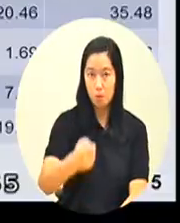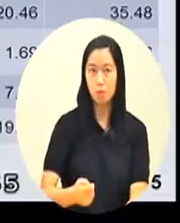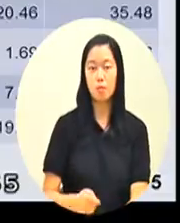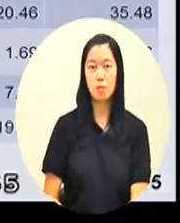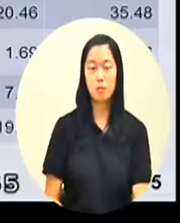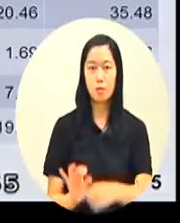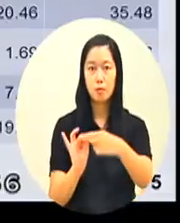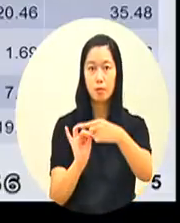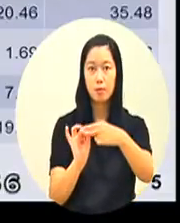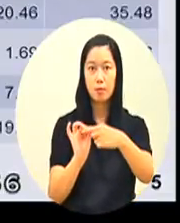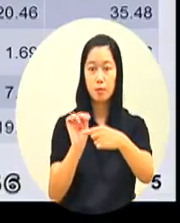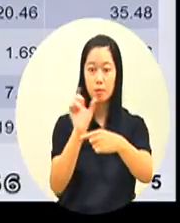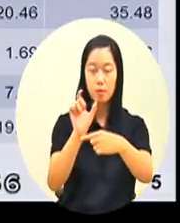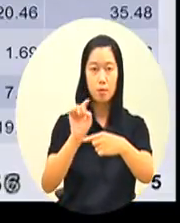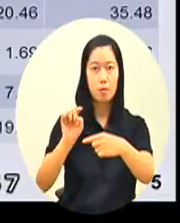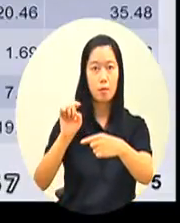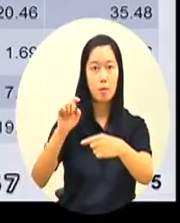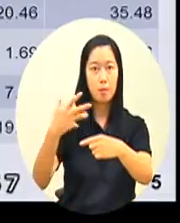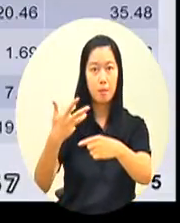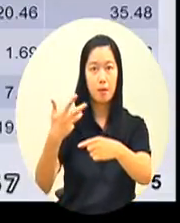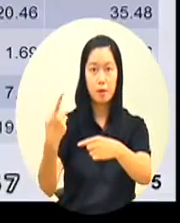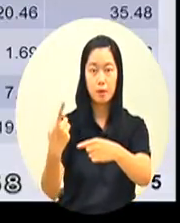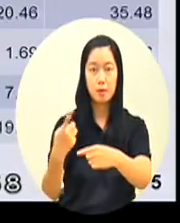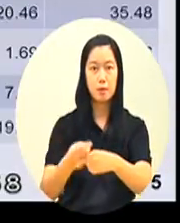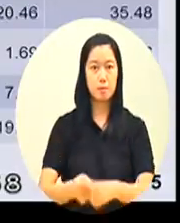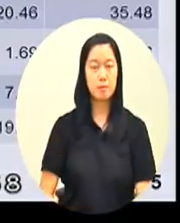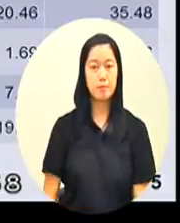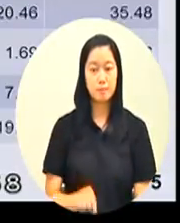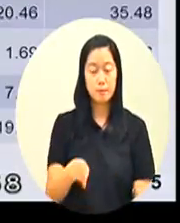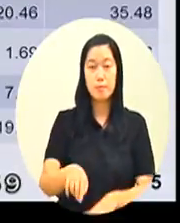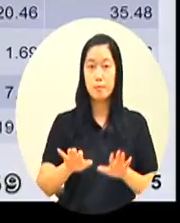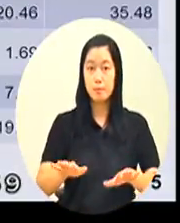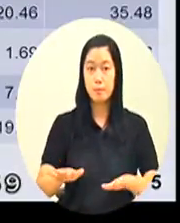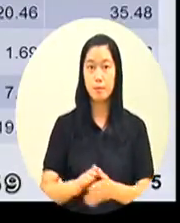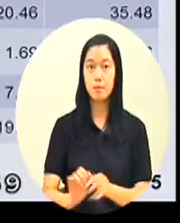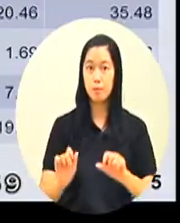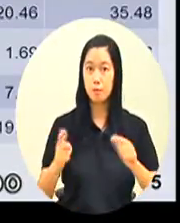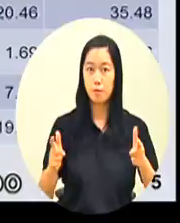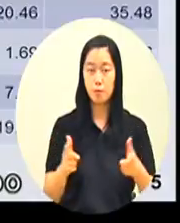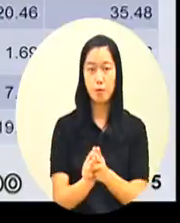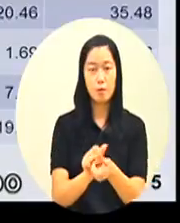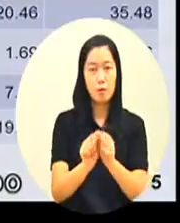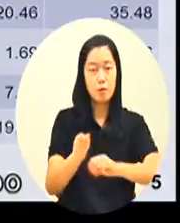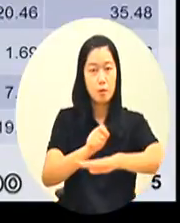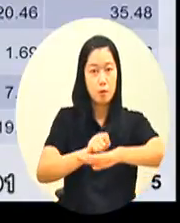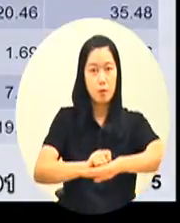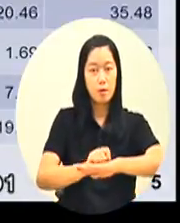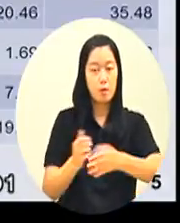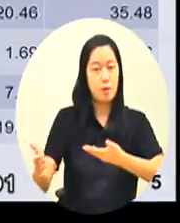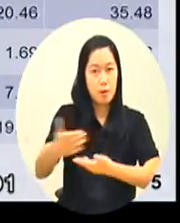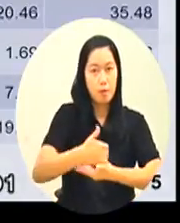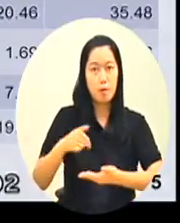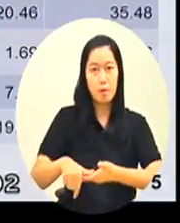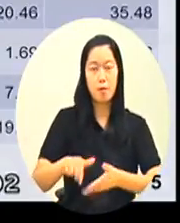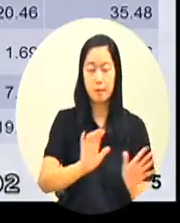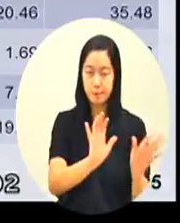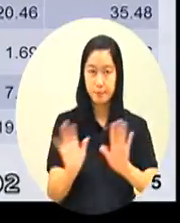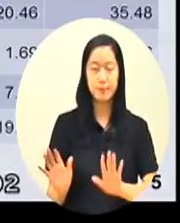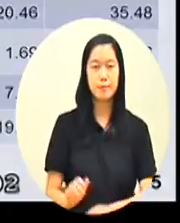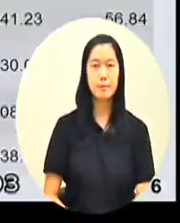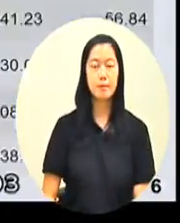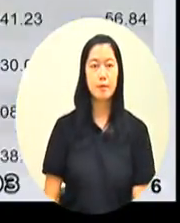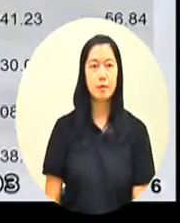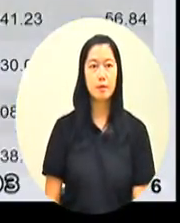是60.81%。这是目前非税客收入的预算执行情形。